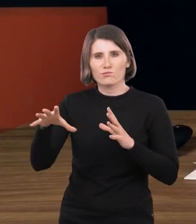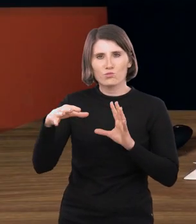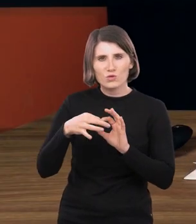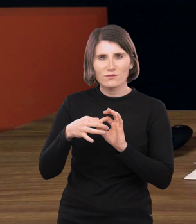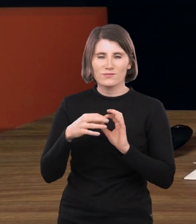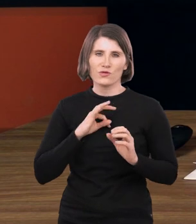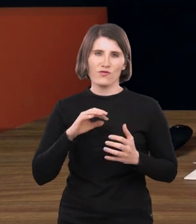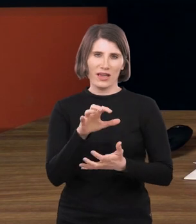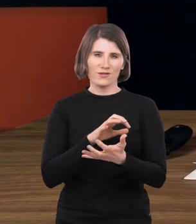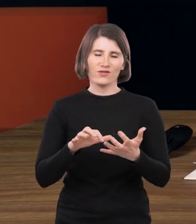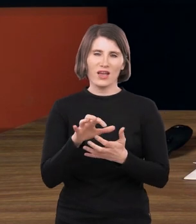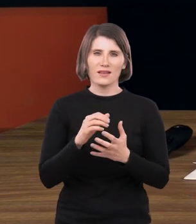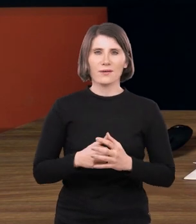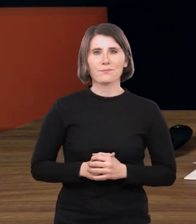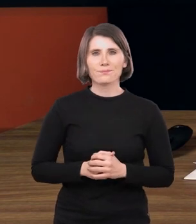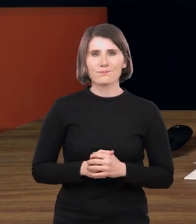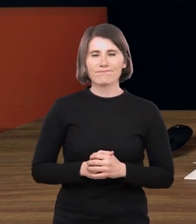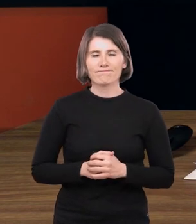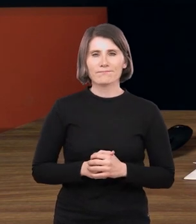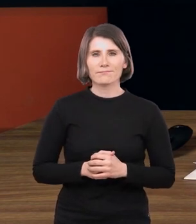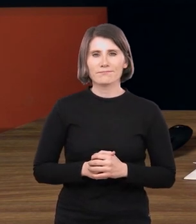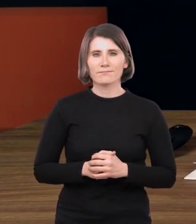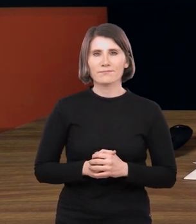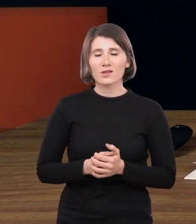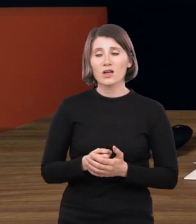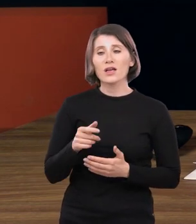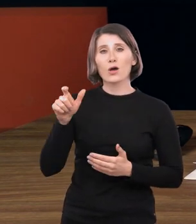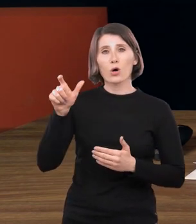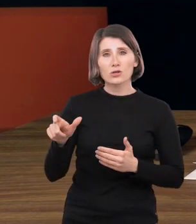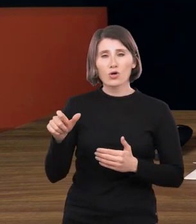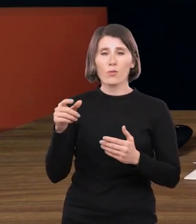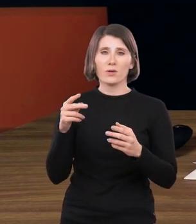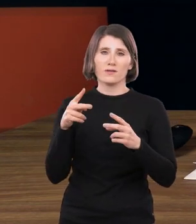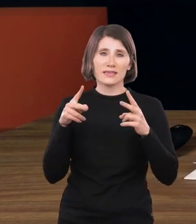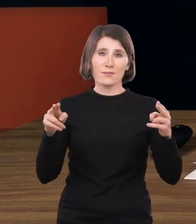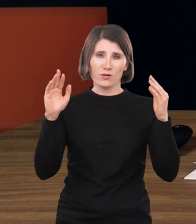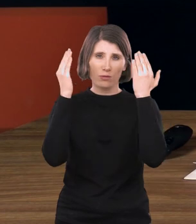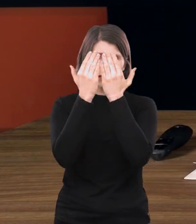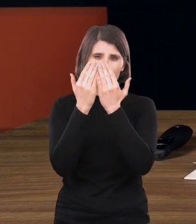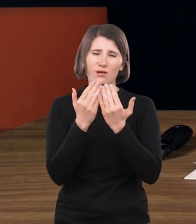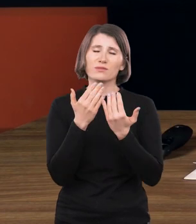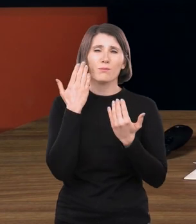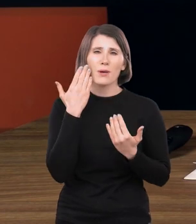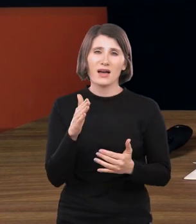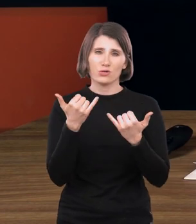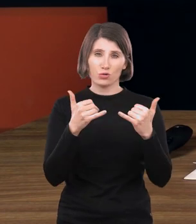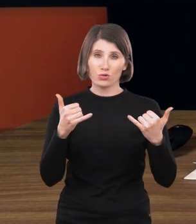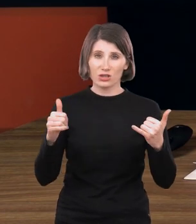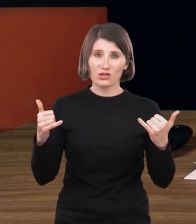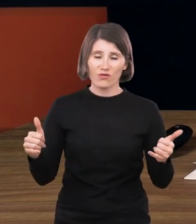Funkcjonowanie osób ze spektrum zaburzeń autystycznych jest bardzo zróżnicowane. Od tych